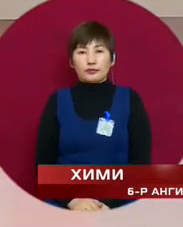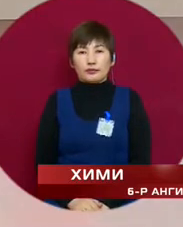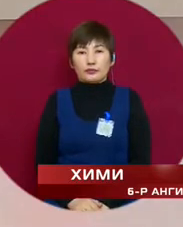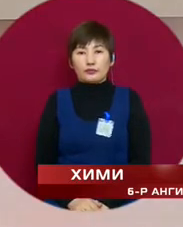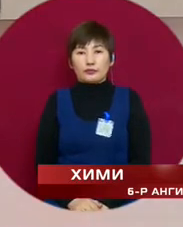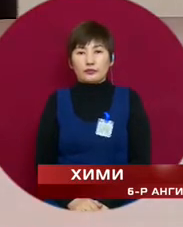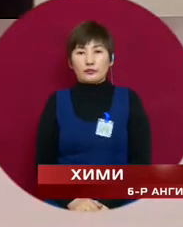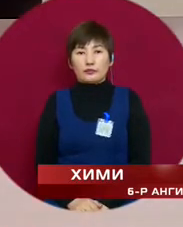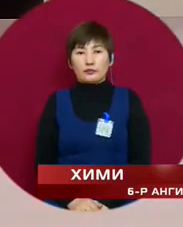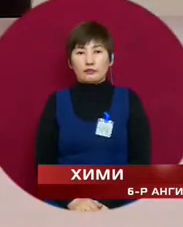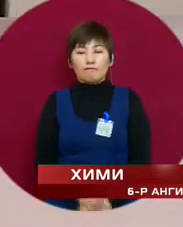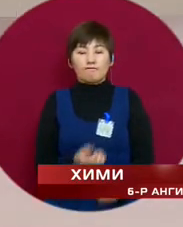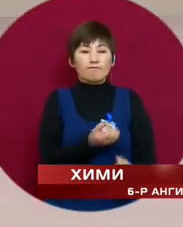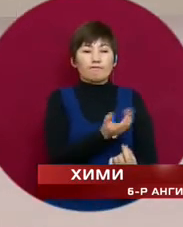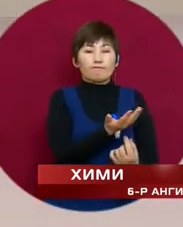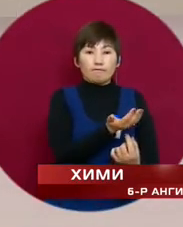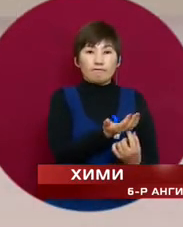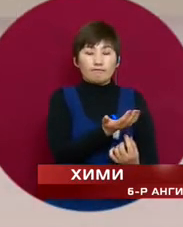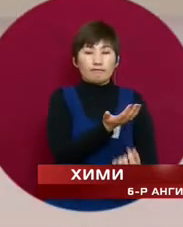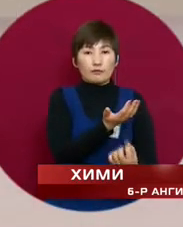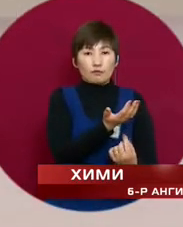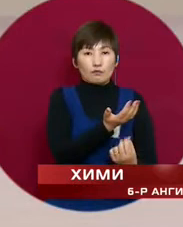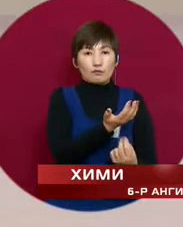За халаагуураар халаая.